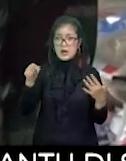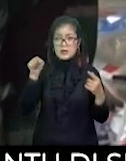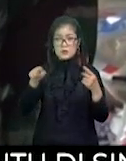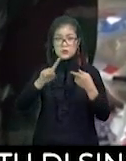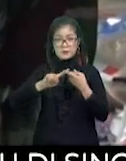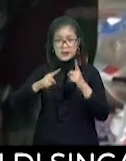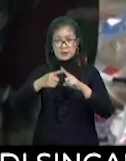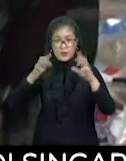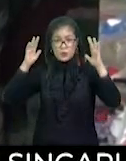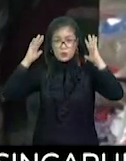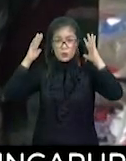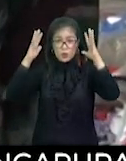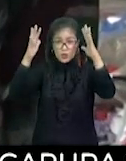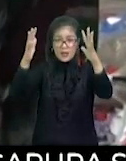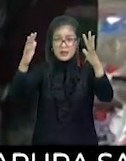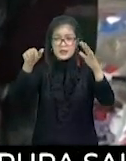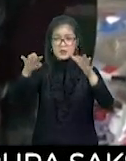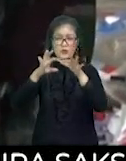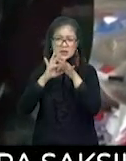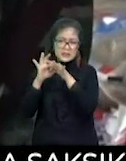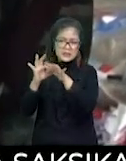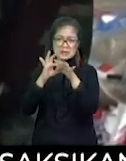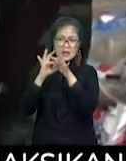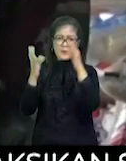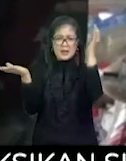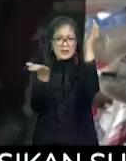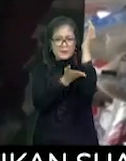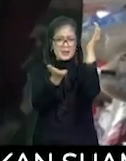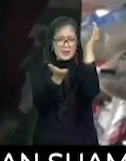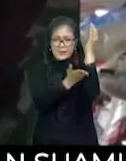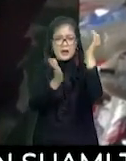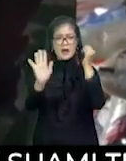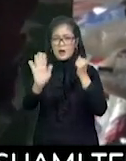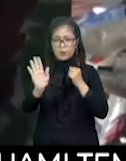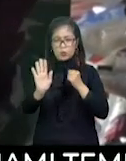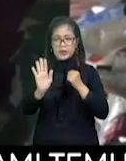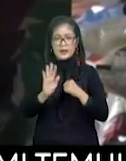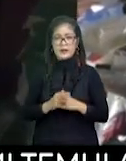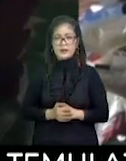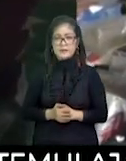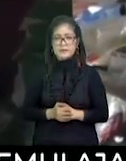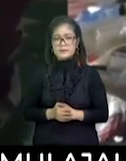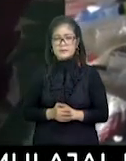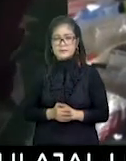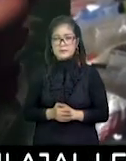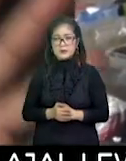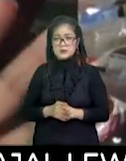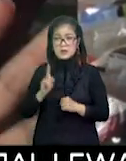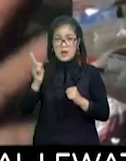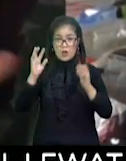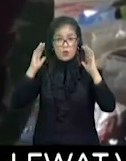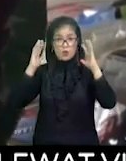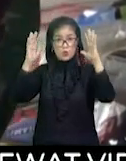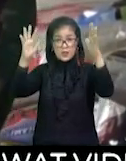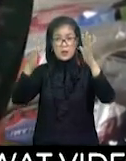bisa berkoordinasi bekerjasama. Oleh sebab itu, untuk mengamankan hutan-hutan terutama di hulu itu